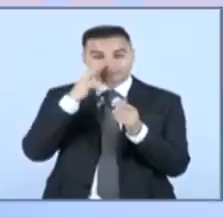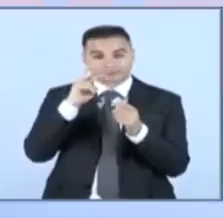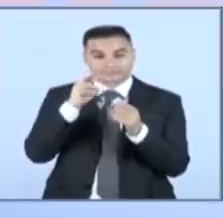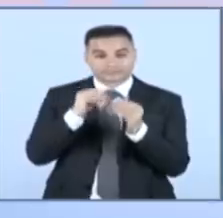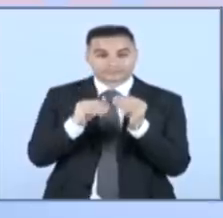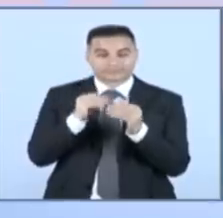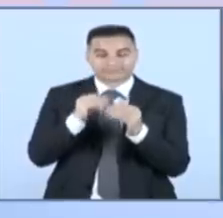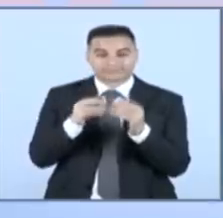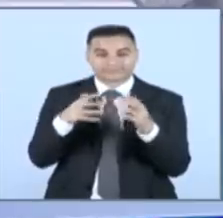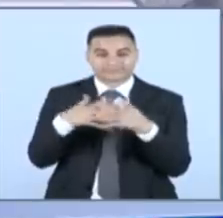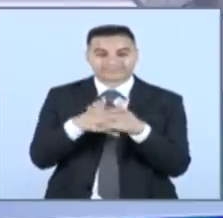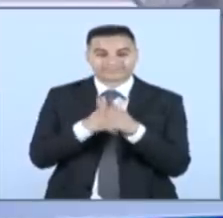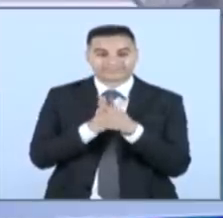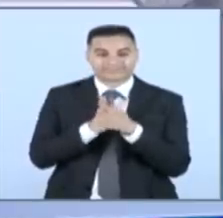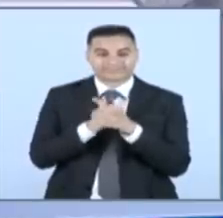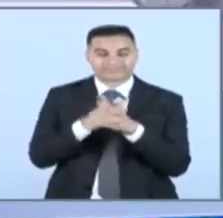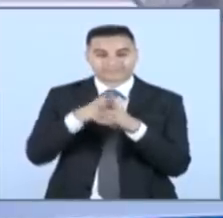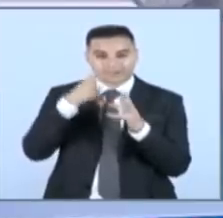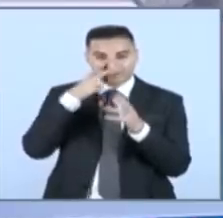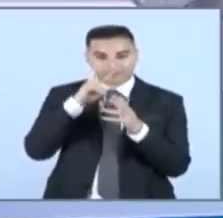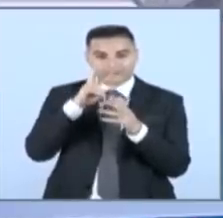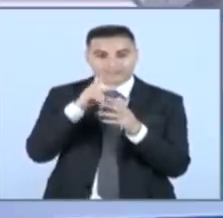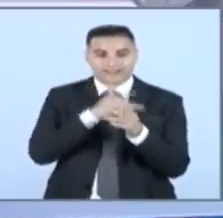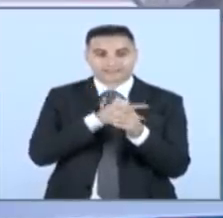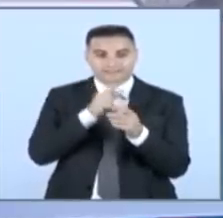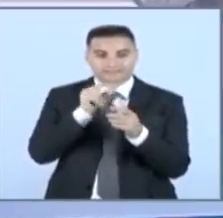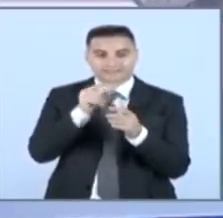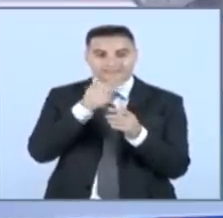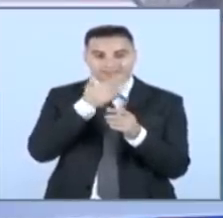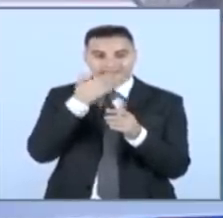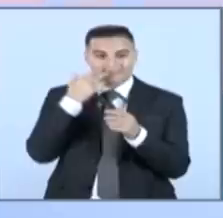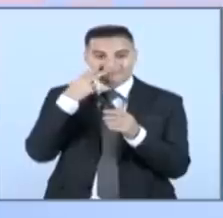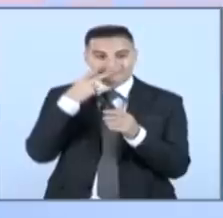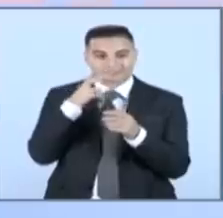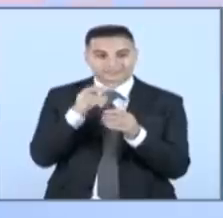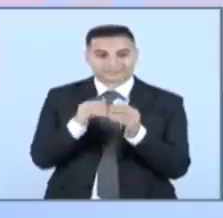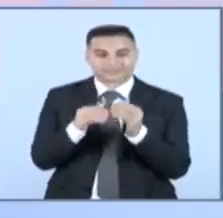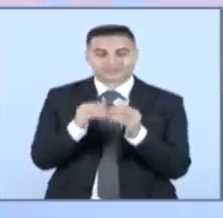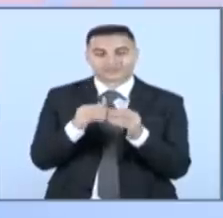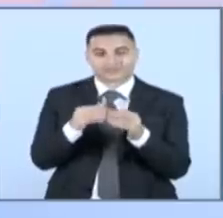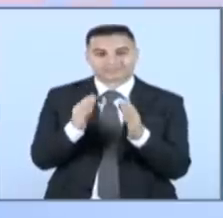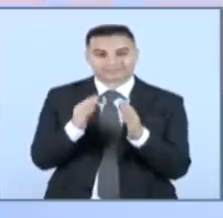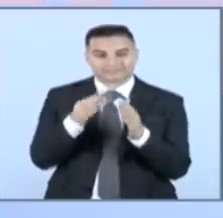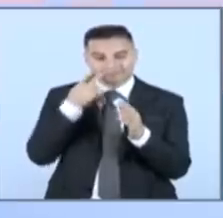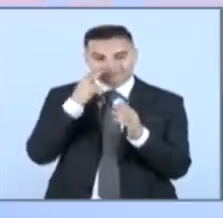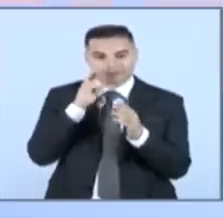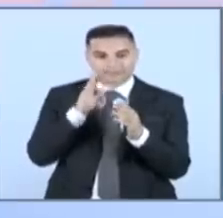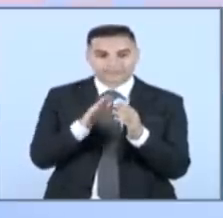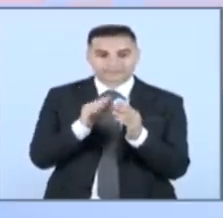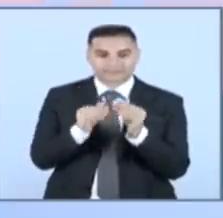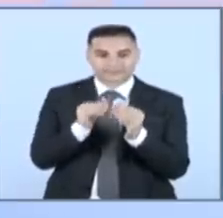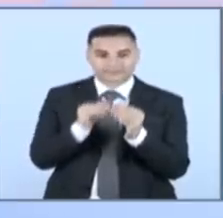أرجوك أرجوك، دي غلطة صيام. طبعا. أيوة غلطة صيام، طبعا غلطة صيام، مفيش